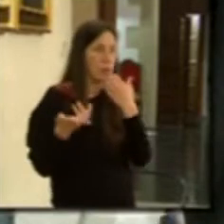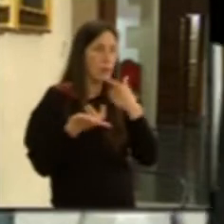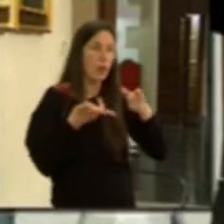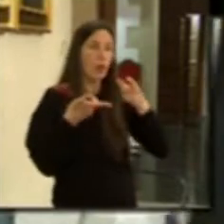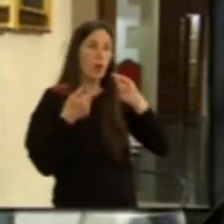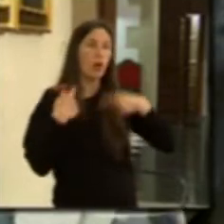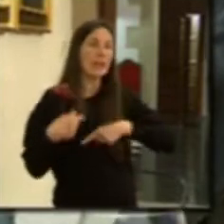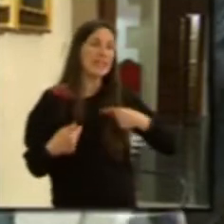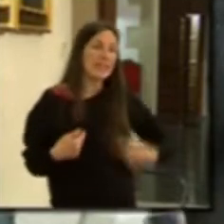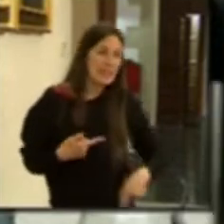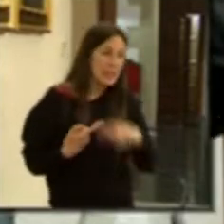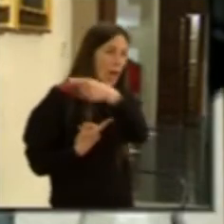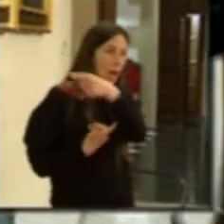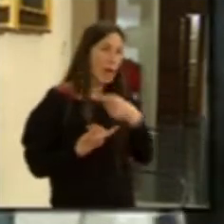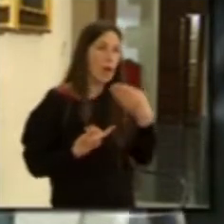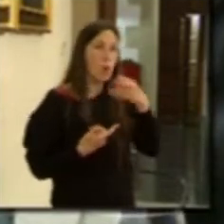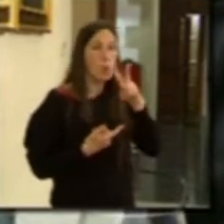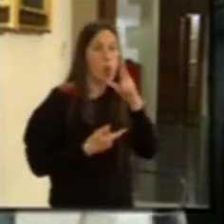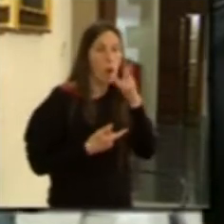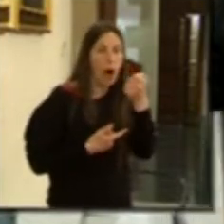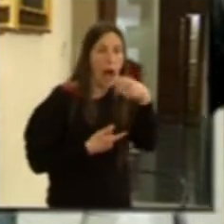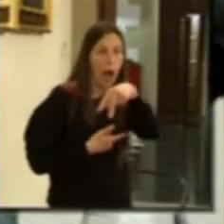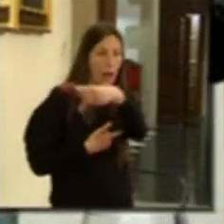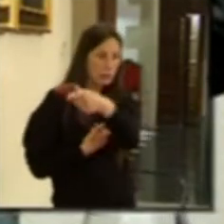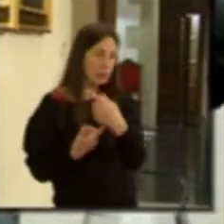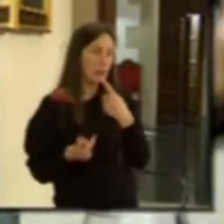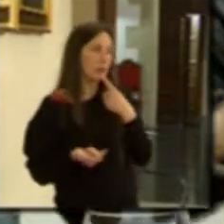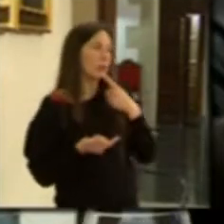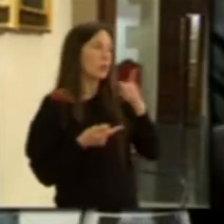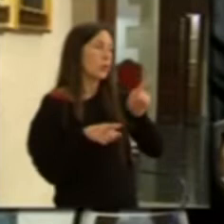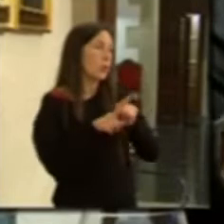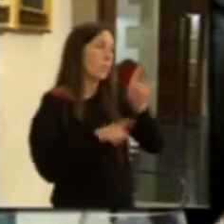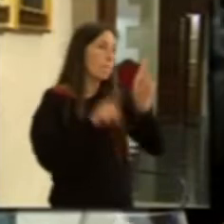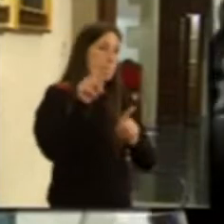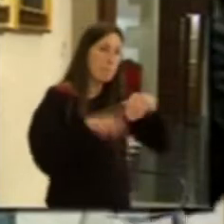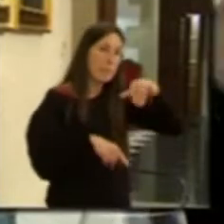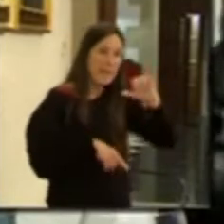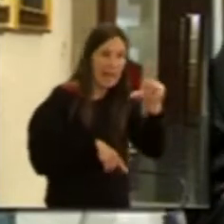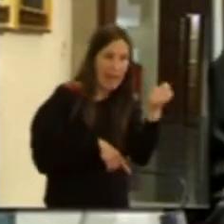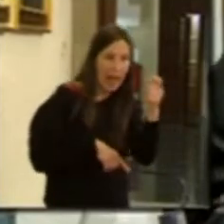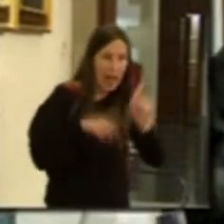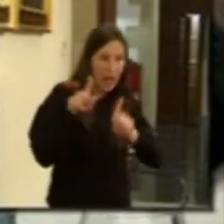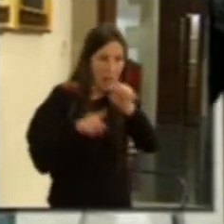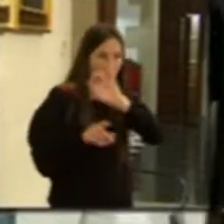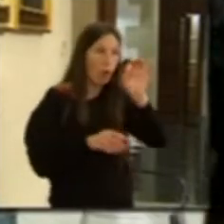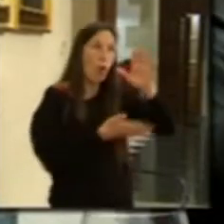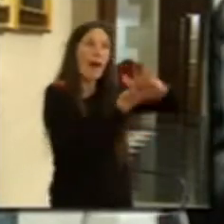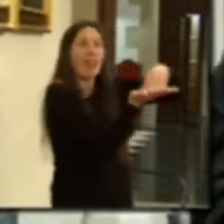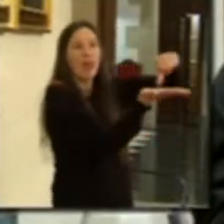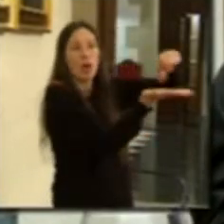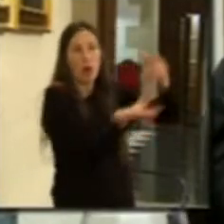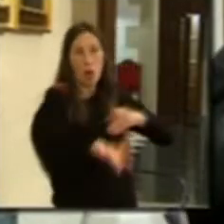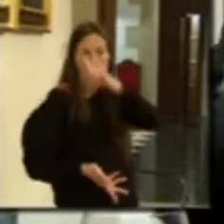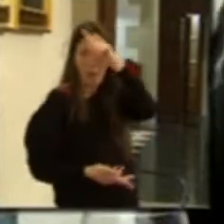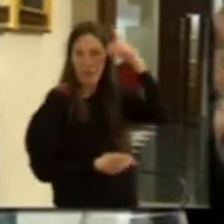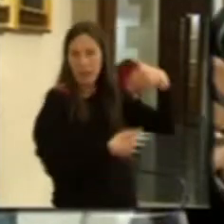que és molt gran, no sé quants milions té, ara això està a Milà, ara això està a Barcelona, això està a Madrid, no patim que aquí no ens arribarà, perquè això passa només a les ciutats